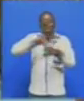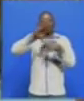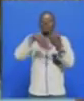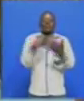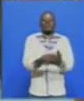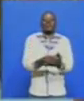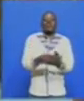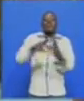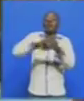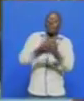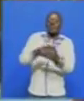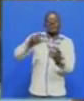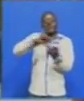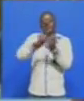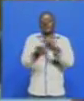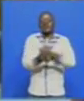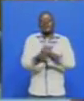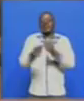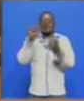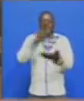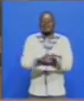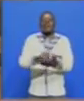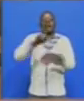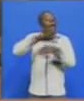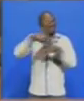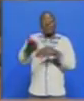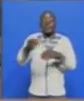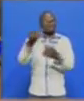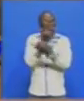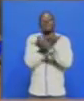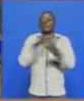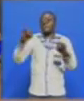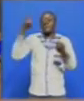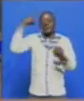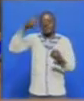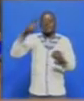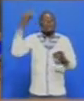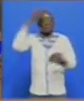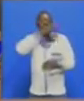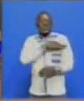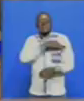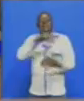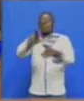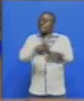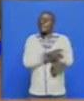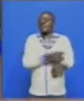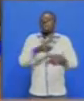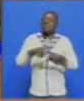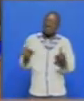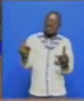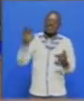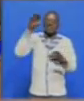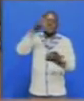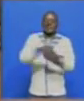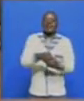à changer ça. Ça, je parle des années d'après l'indépendance. Parce que ça posait un problème d'héritage à la longue. Mais dans les